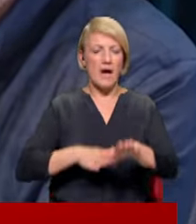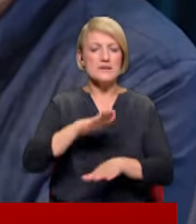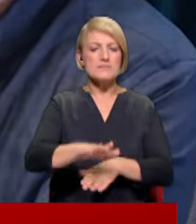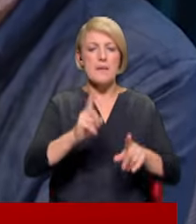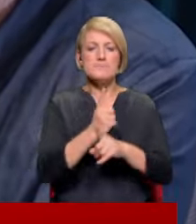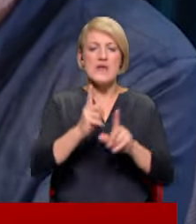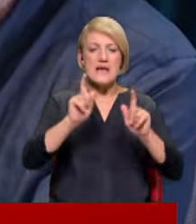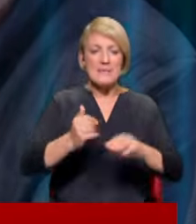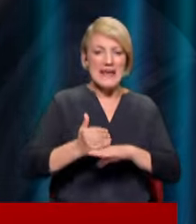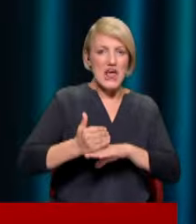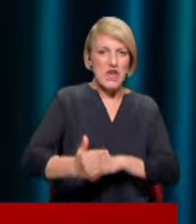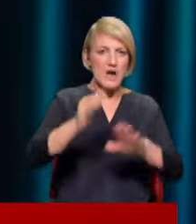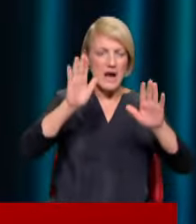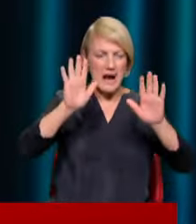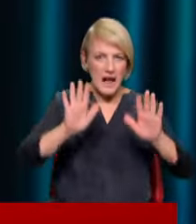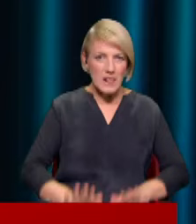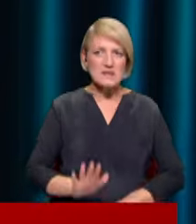atılmasında gecikilen